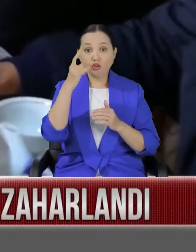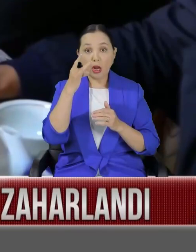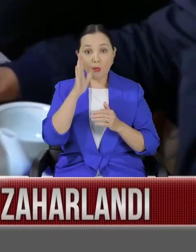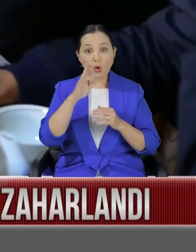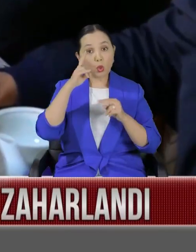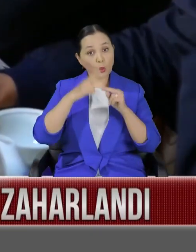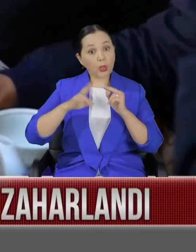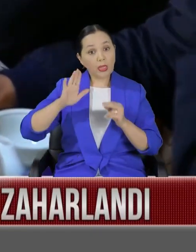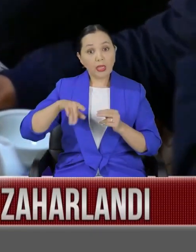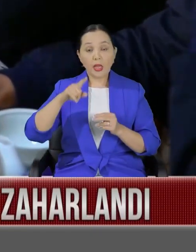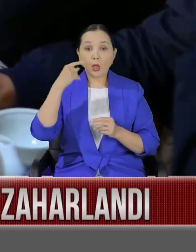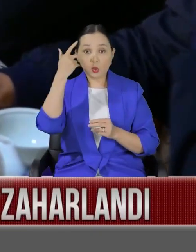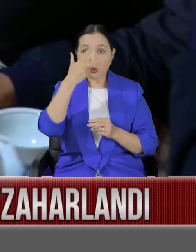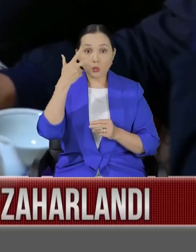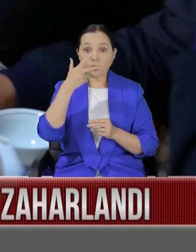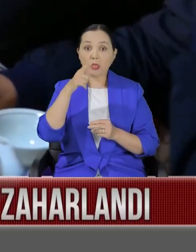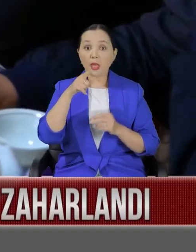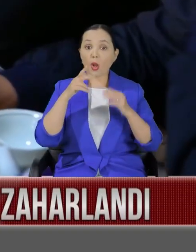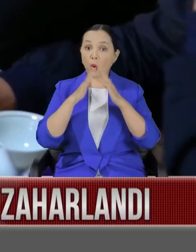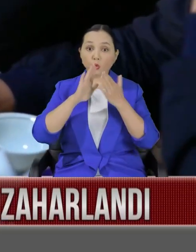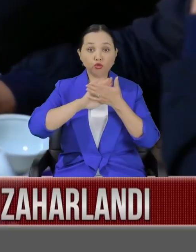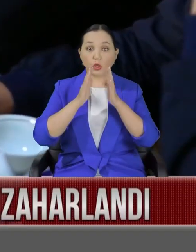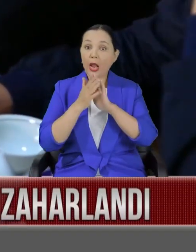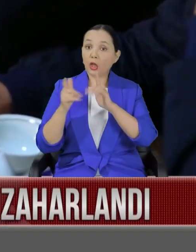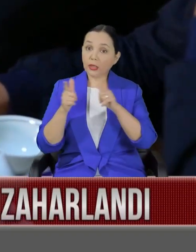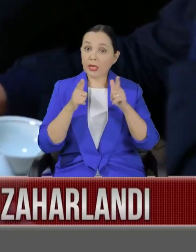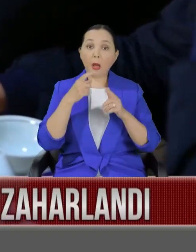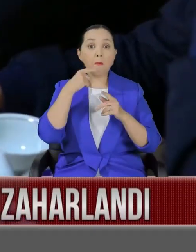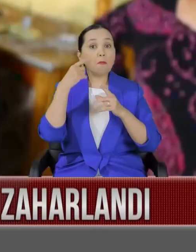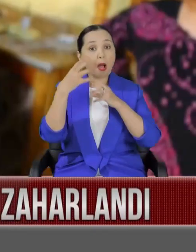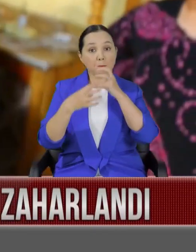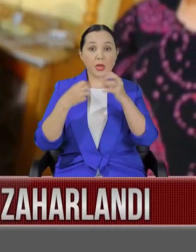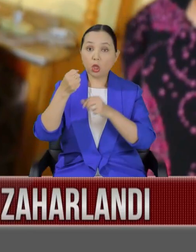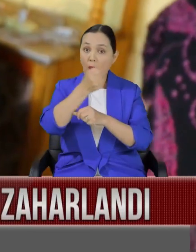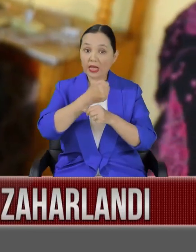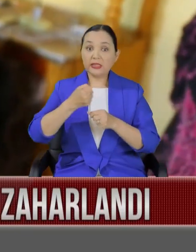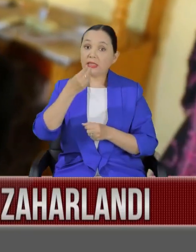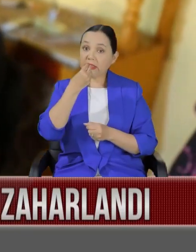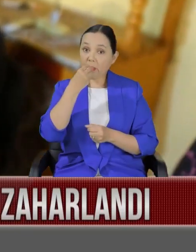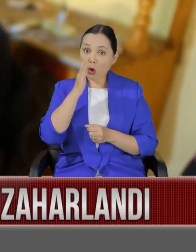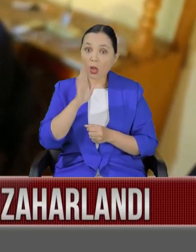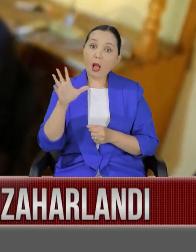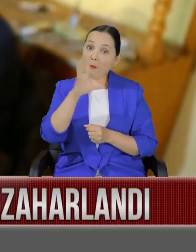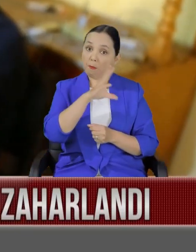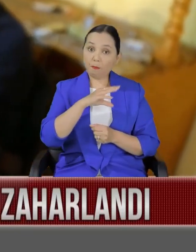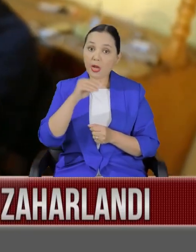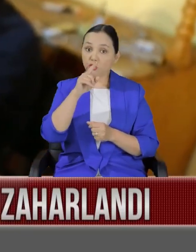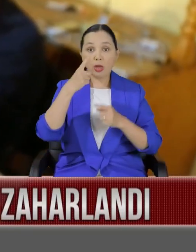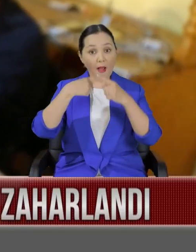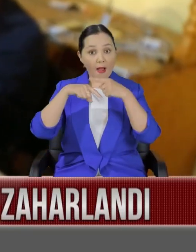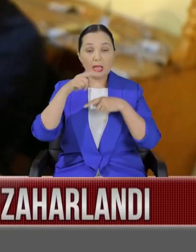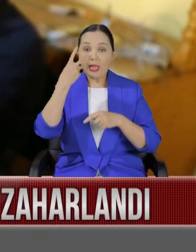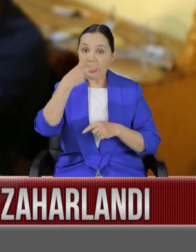Hashar tugaganidan so'ng tushlik vaqti hasharchilar uy sharoitida tayyorlangan pomidor konservasini iste'mol qilishadi. Barcha uy-uyiga qaytgach,